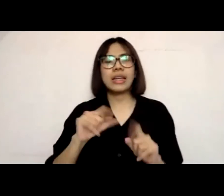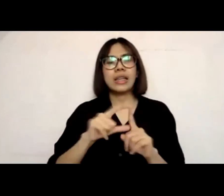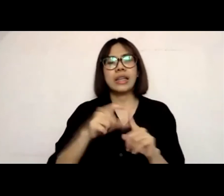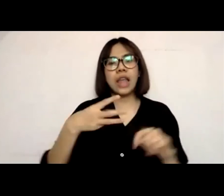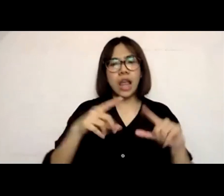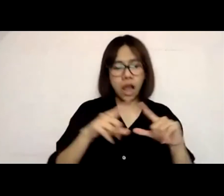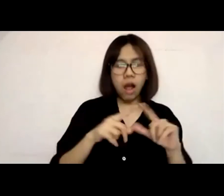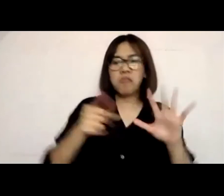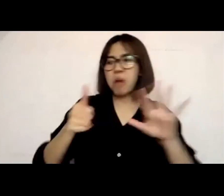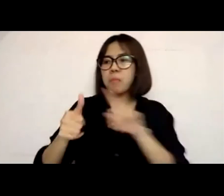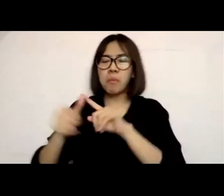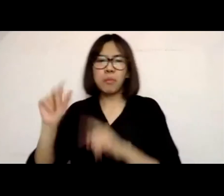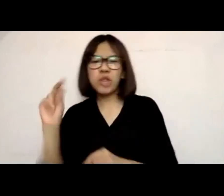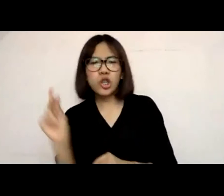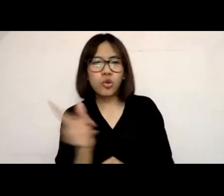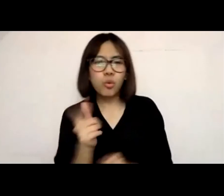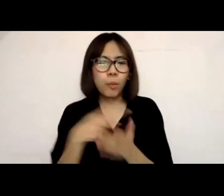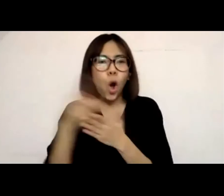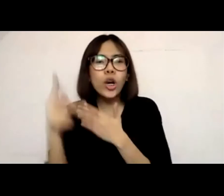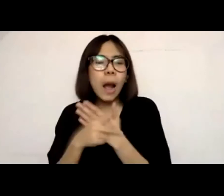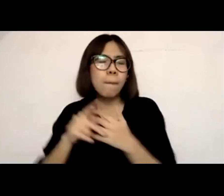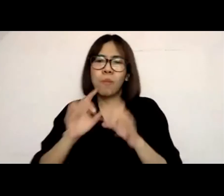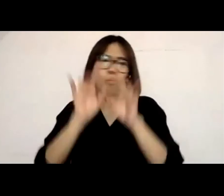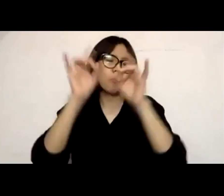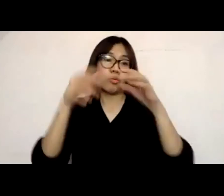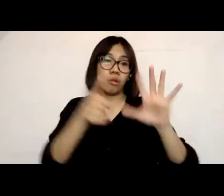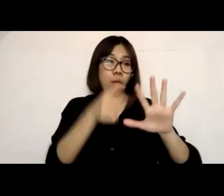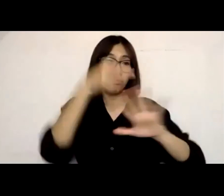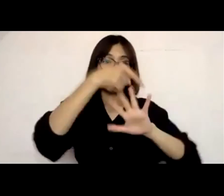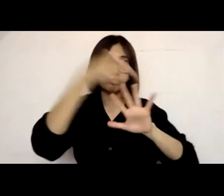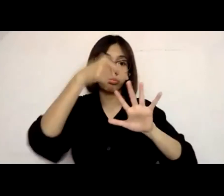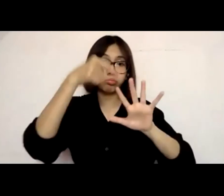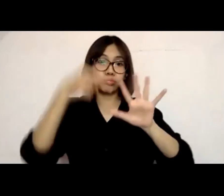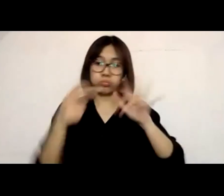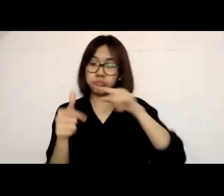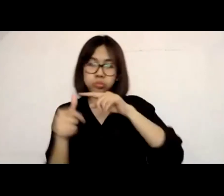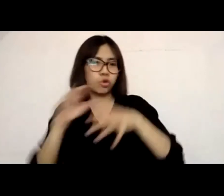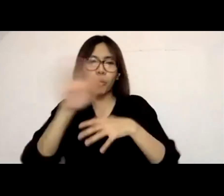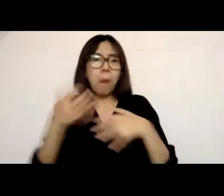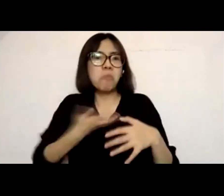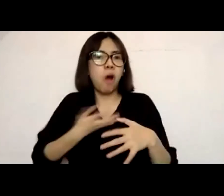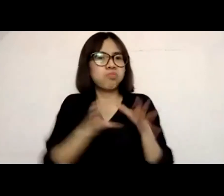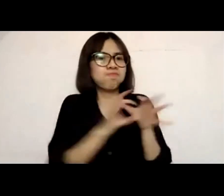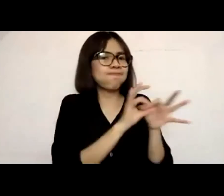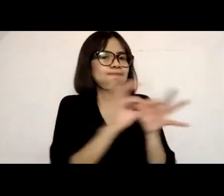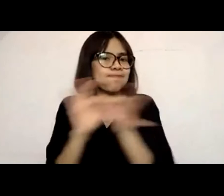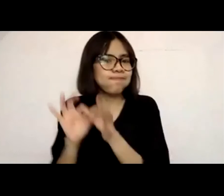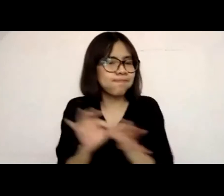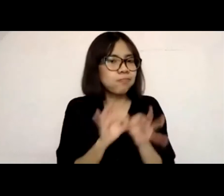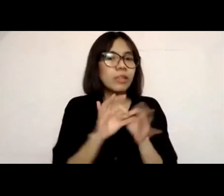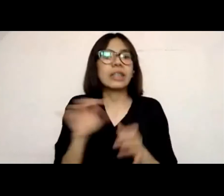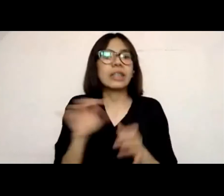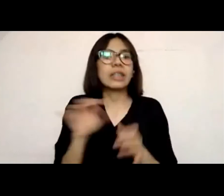semua berhubungan terus dengan peningkatan anak-anak, termasuk dengan